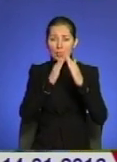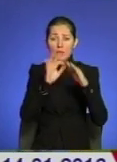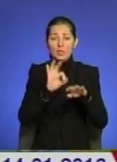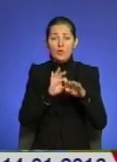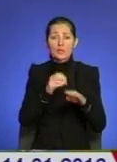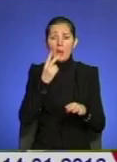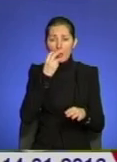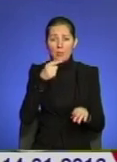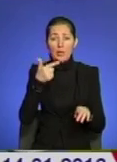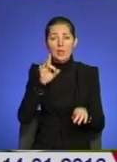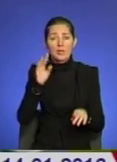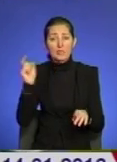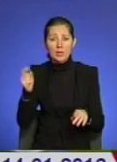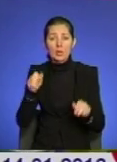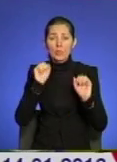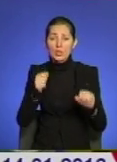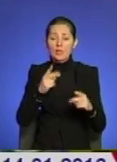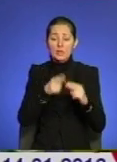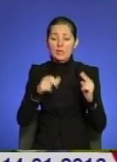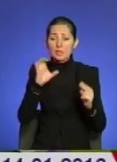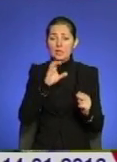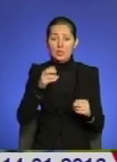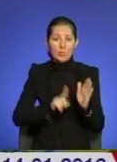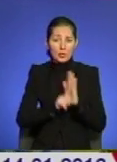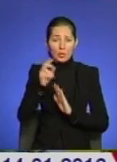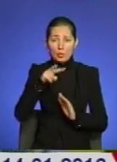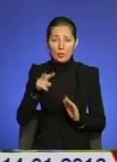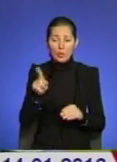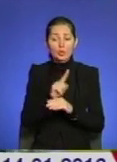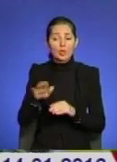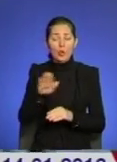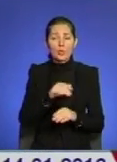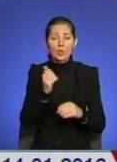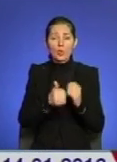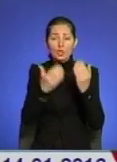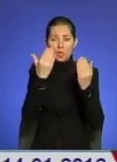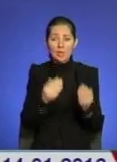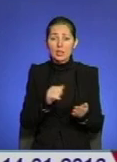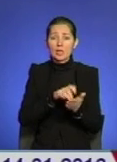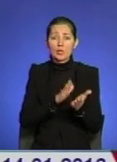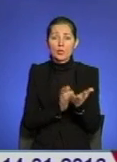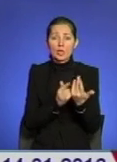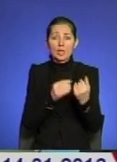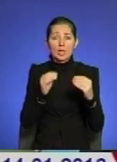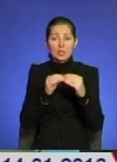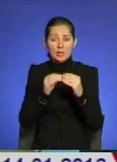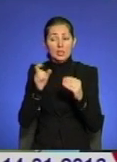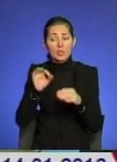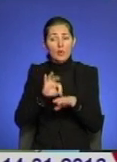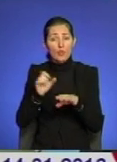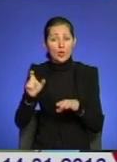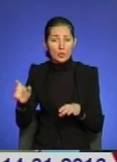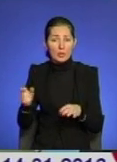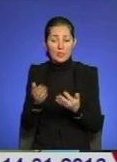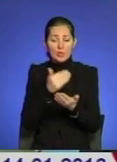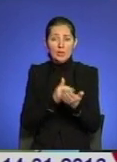ГРВІ можливий в кінці січня та на початку лютого. У Тернополі щодня реєструють кілька десятків хворих. За останній тиждень